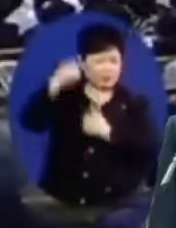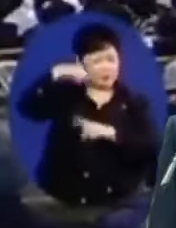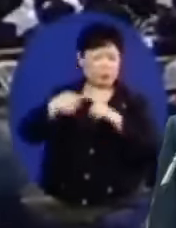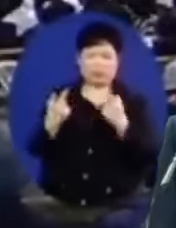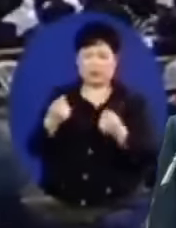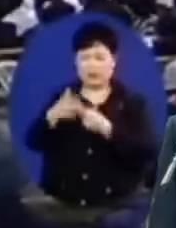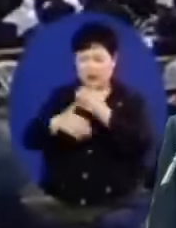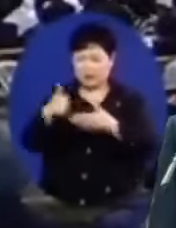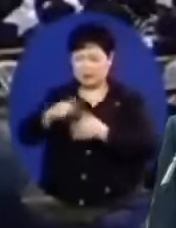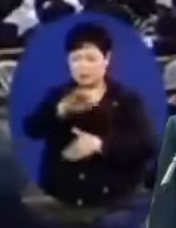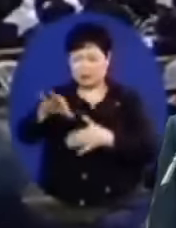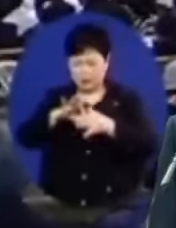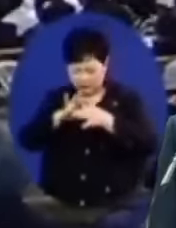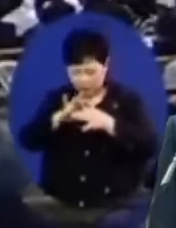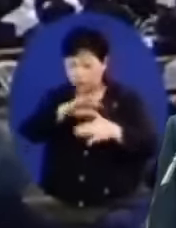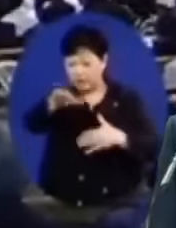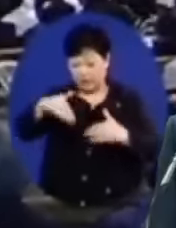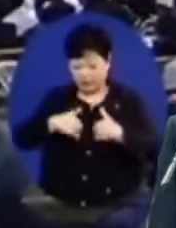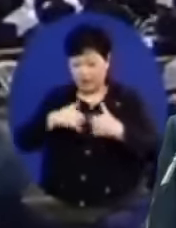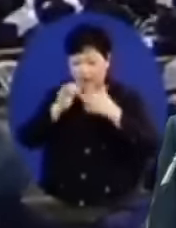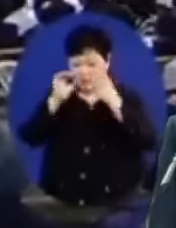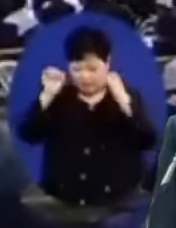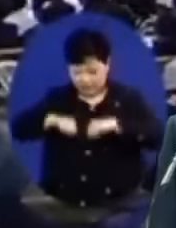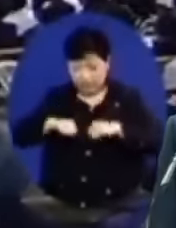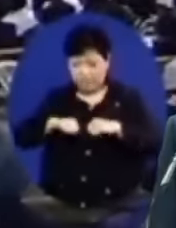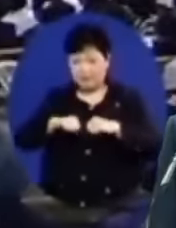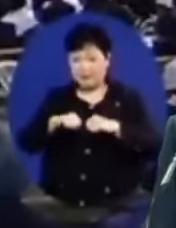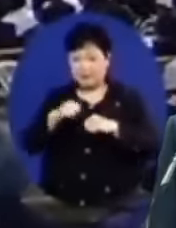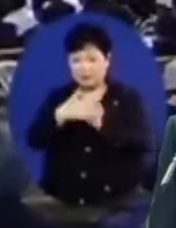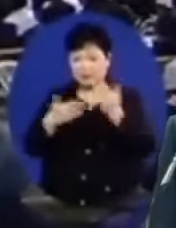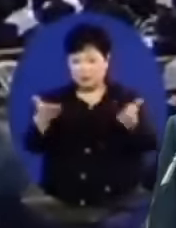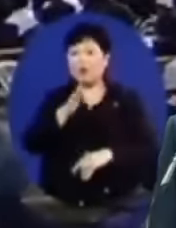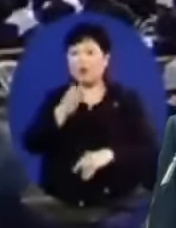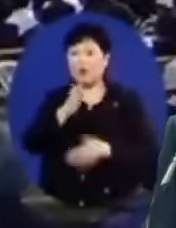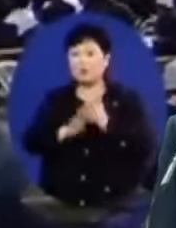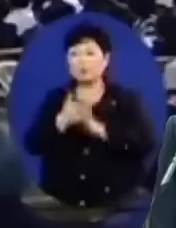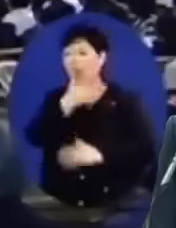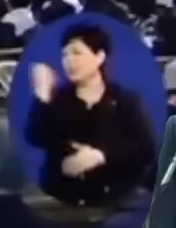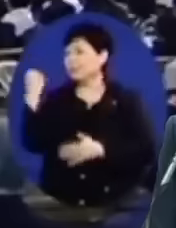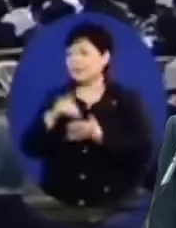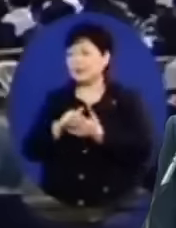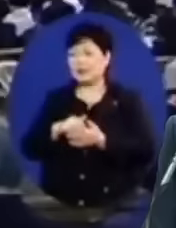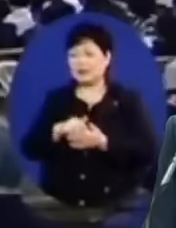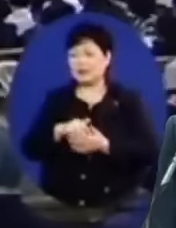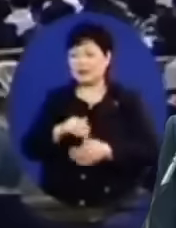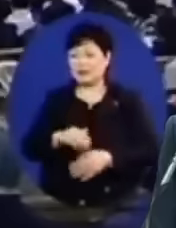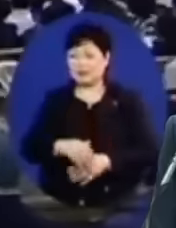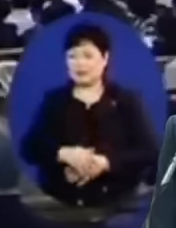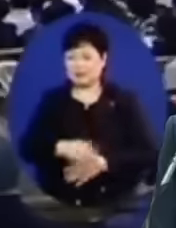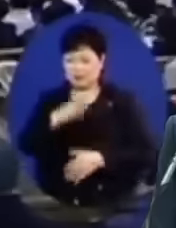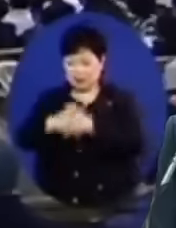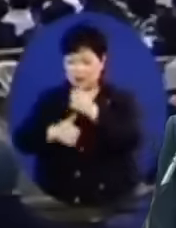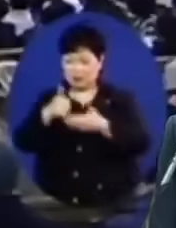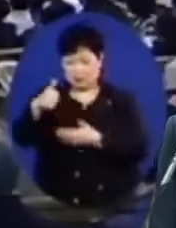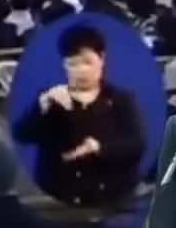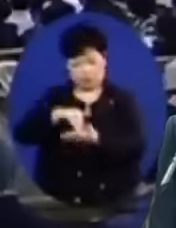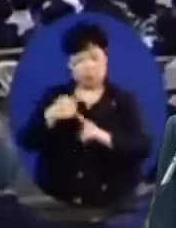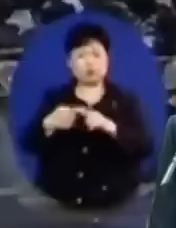하나님이 우리에게 기도 응답을 해주시고 은혜를 주어도 감사하는 말도 분명히 안 하면 하나님